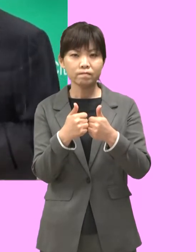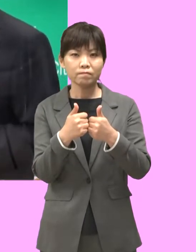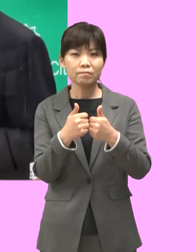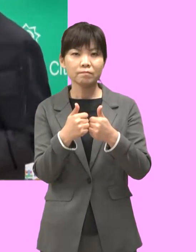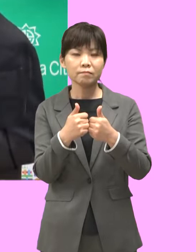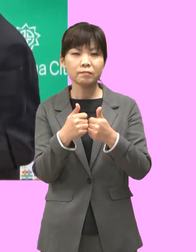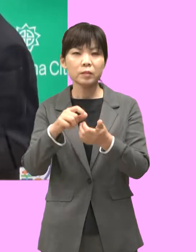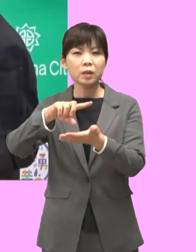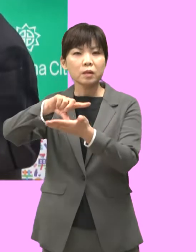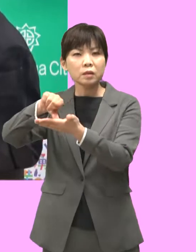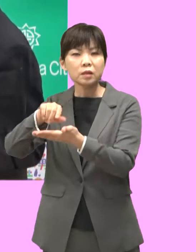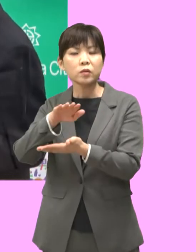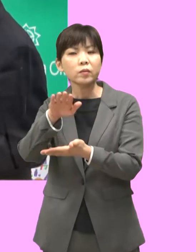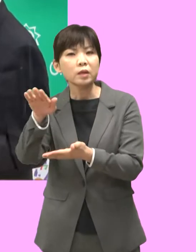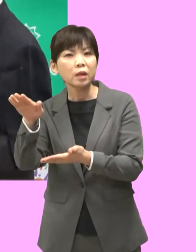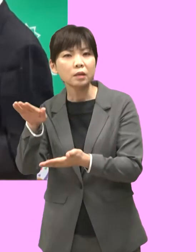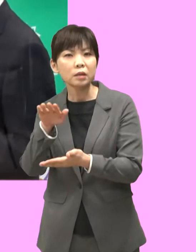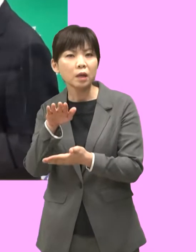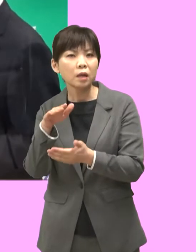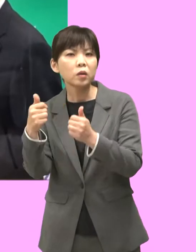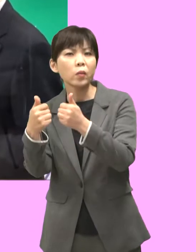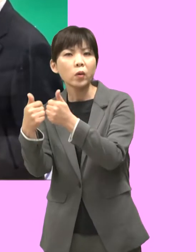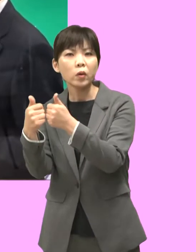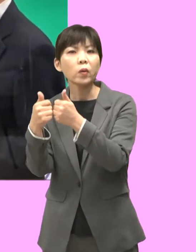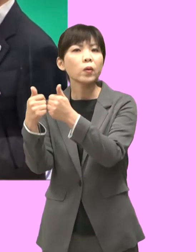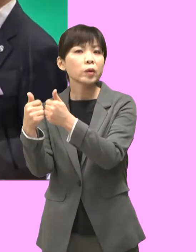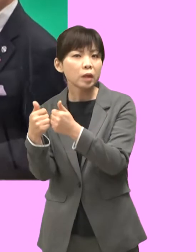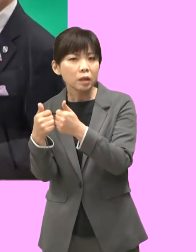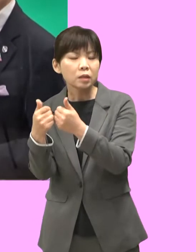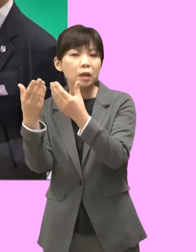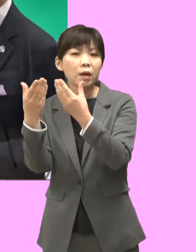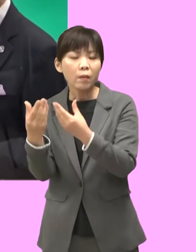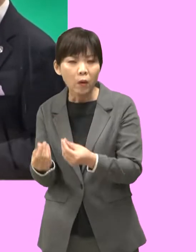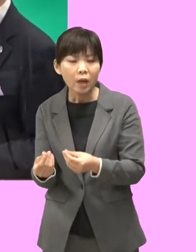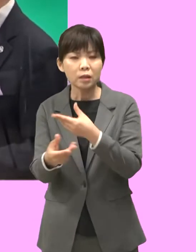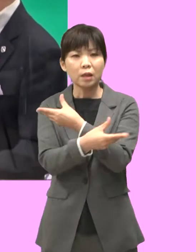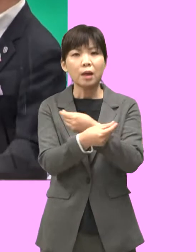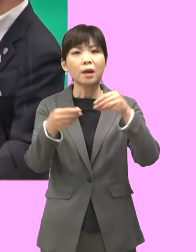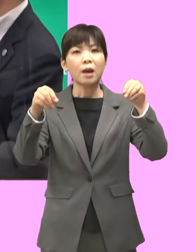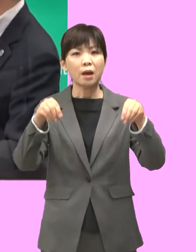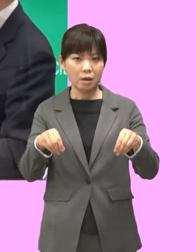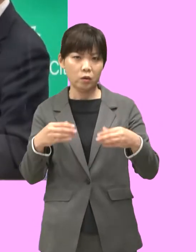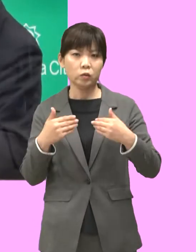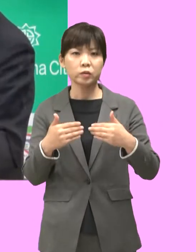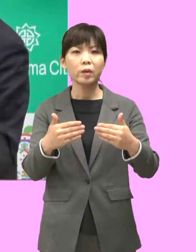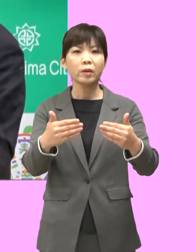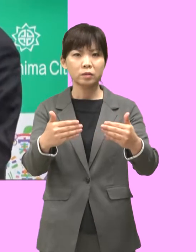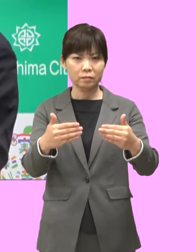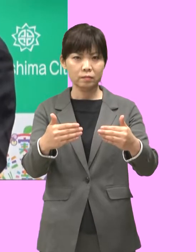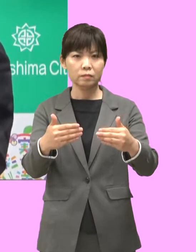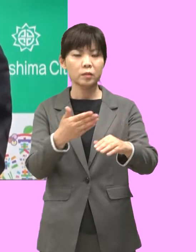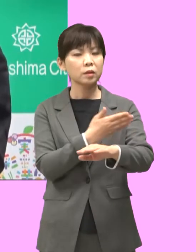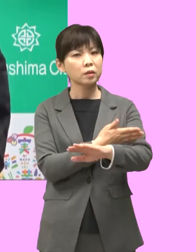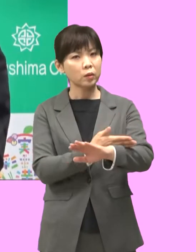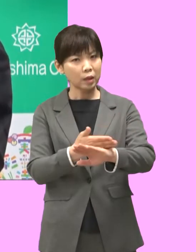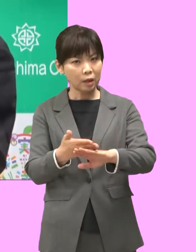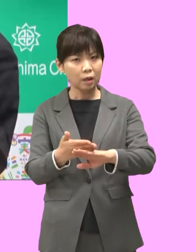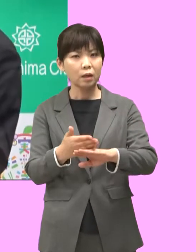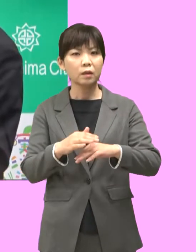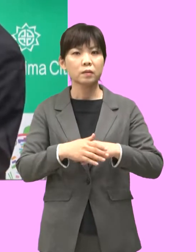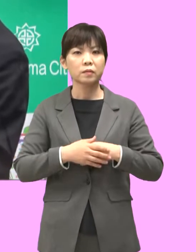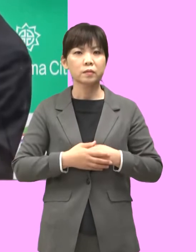地域の皆さんとも協議をした上で契約に締結に入ると、まあ、このような、仕組みにしております